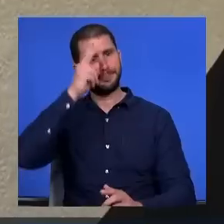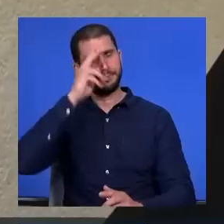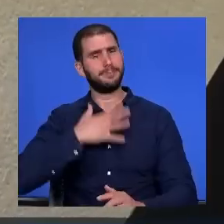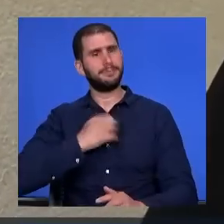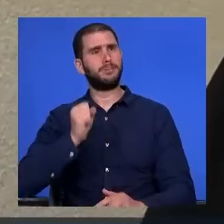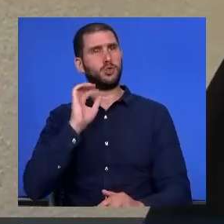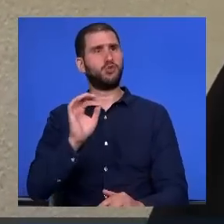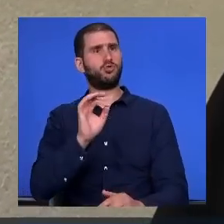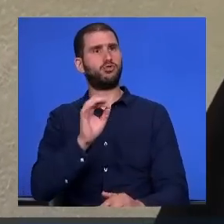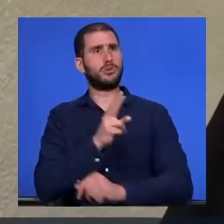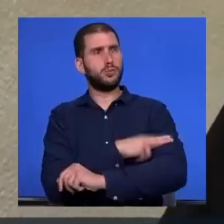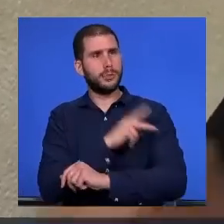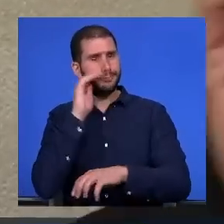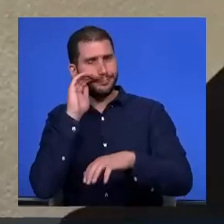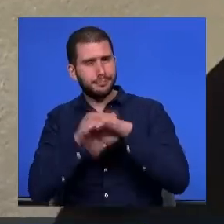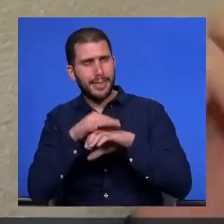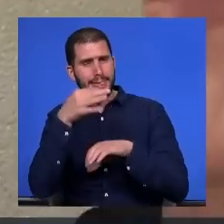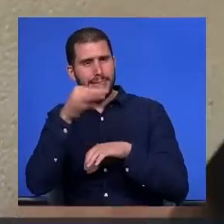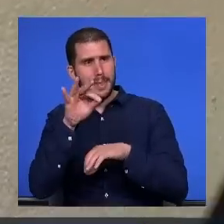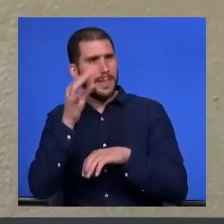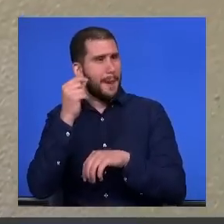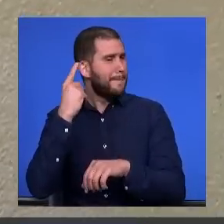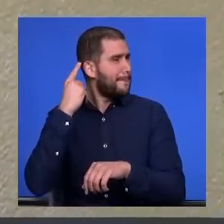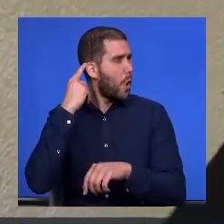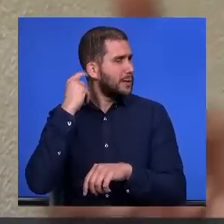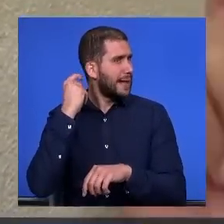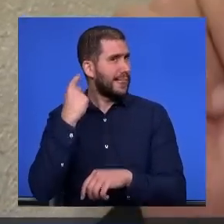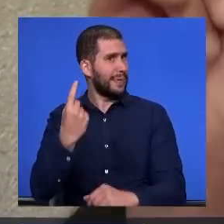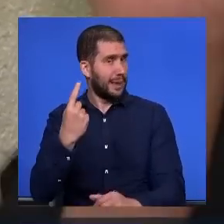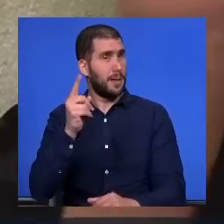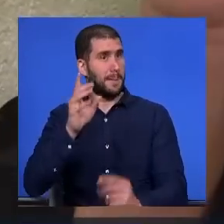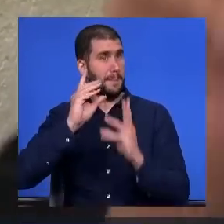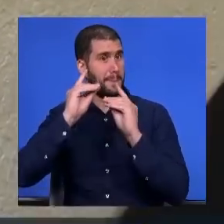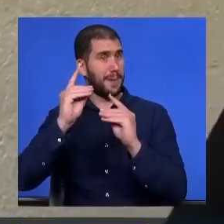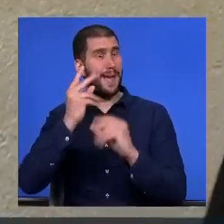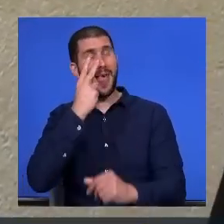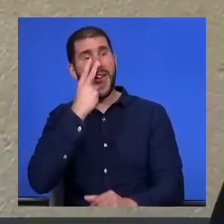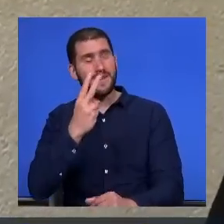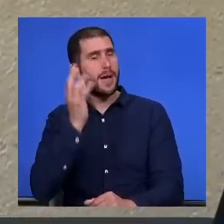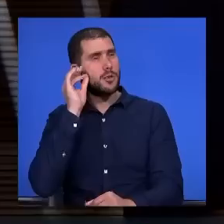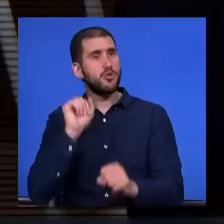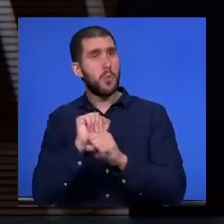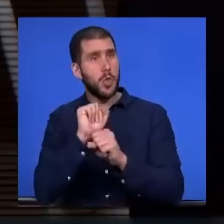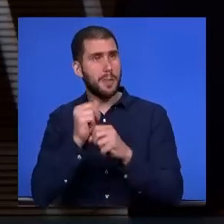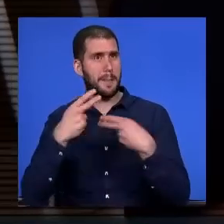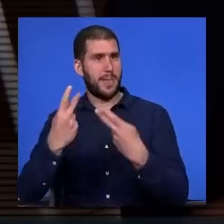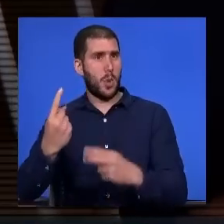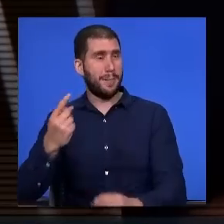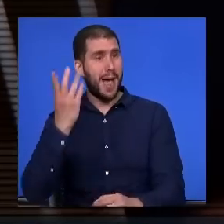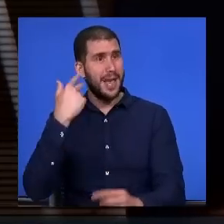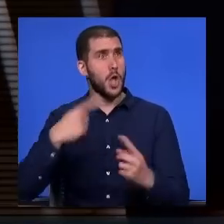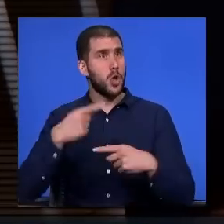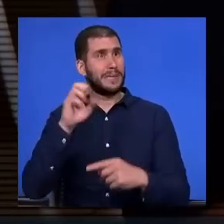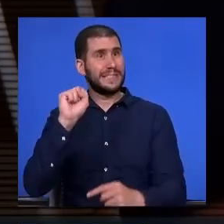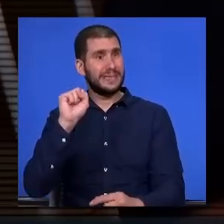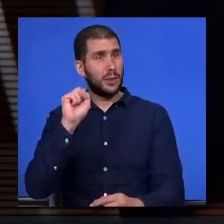אחרי שזיהו טיפה דם על תנוך אוזנו כשהוא בדרך לבקר את המתלוננת בבית החולים. זה היה היום שבו